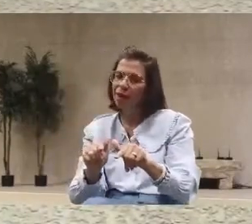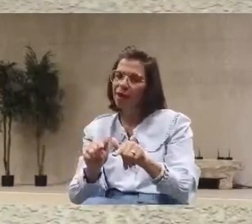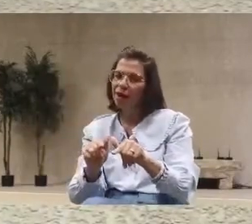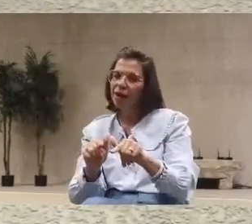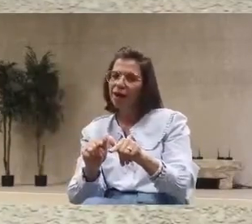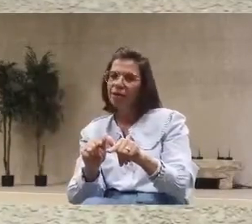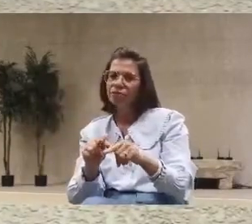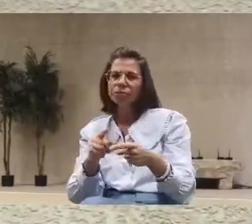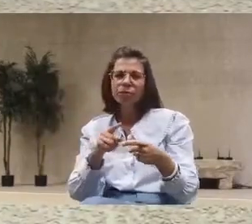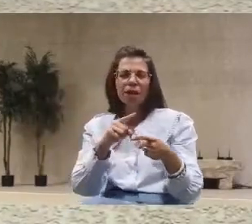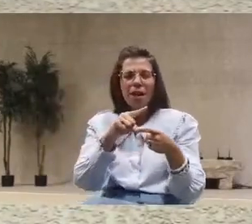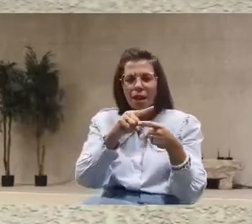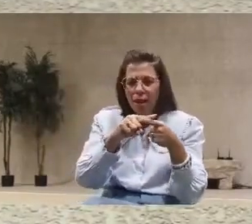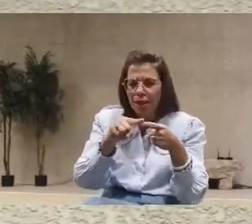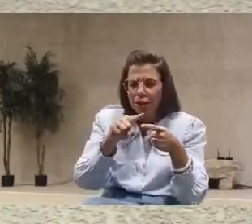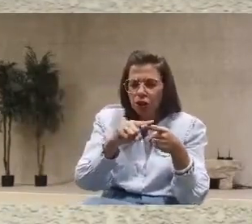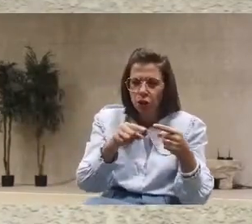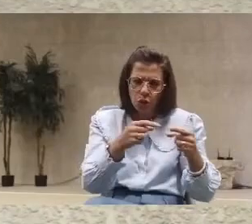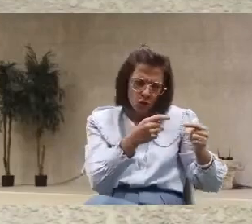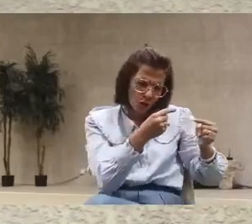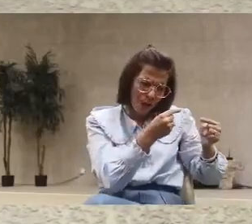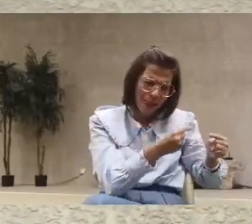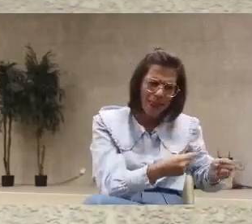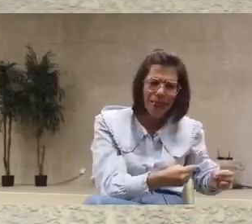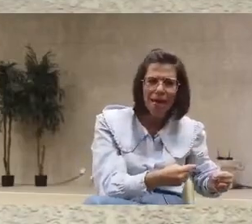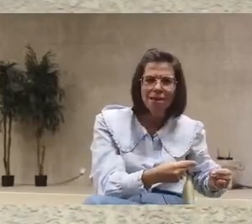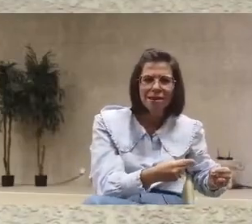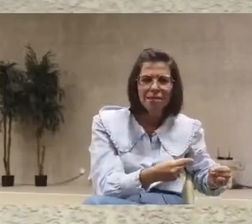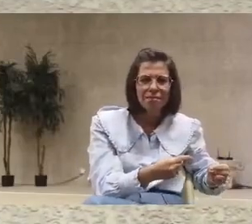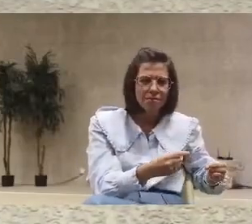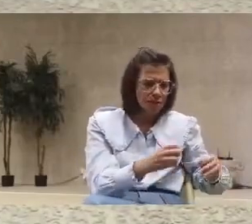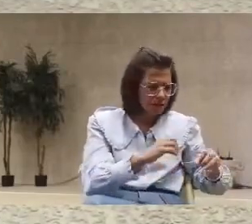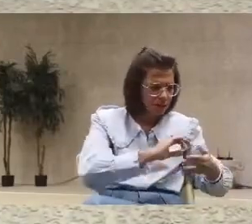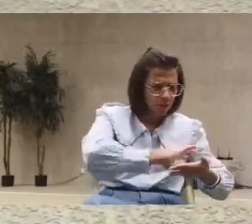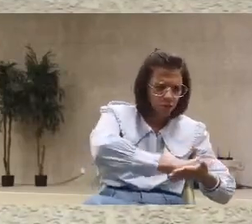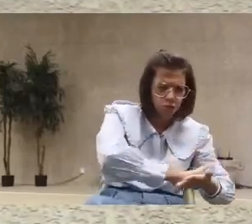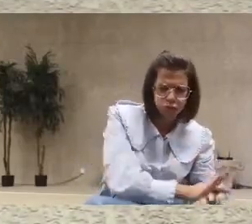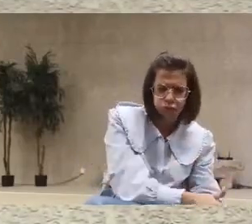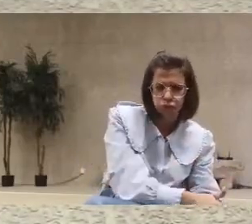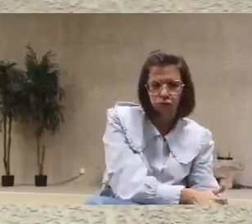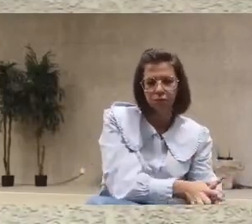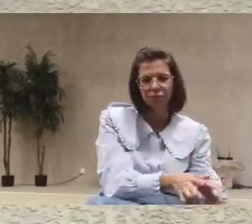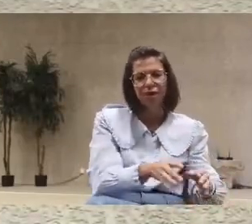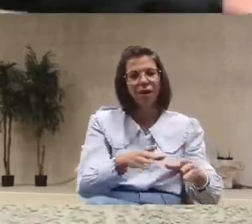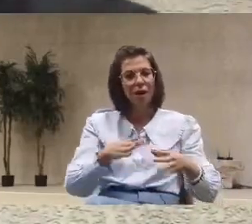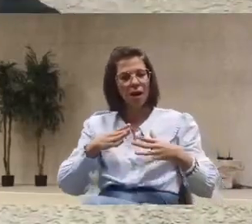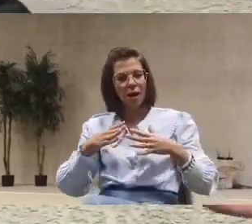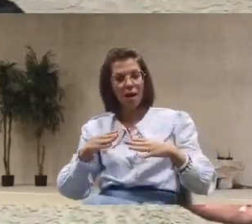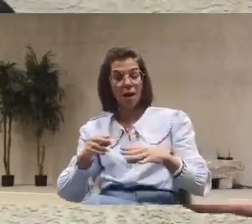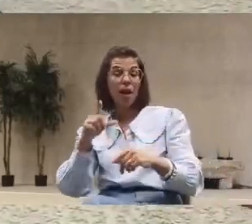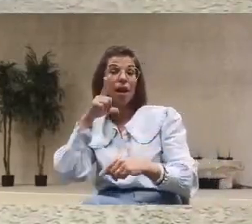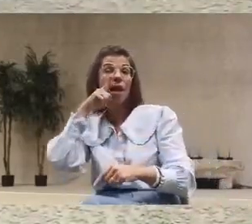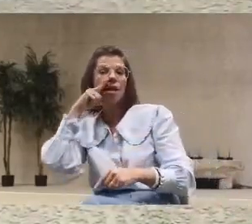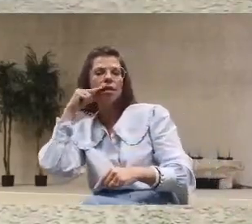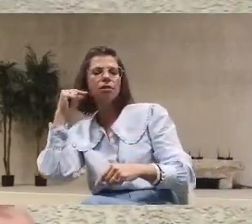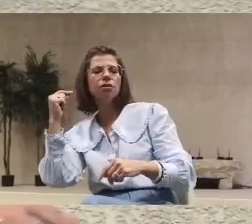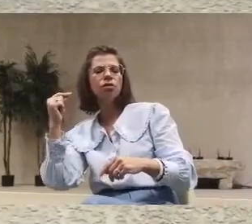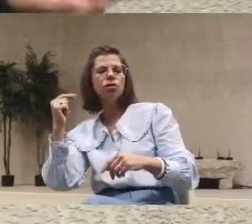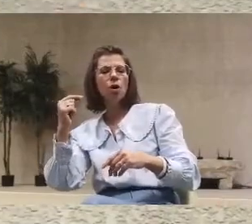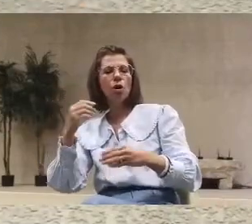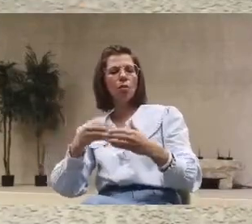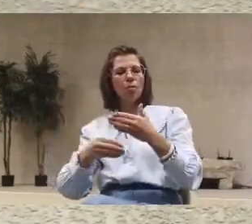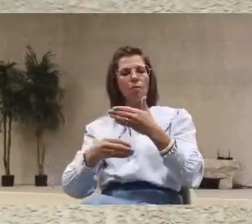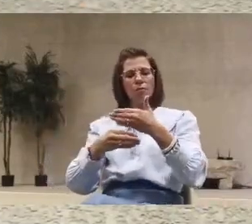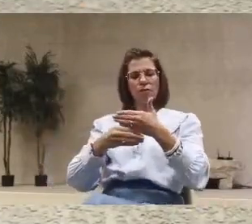les hommes sont restaurés les hommes sont guéris corps âme et esprit ils